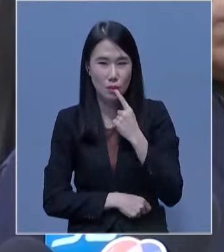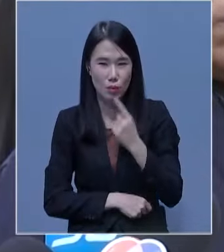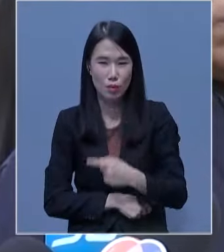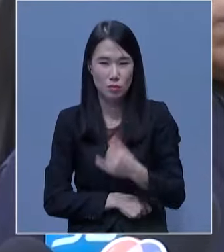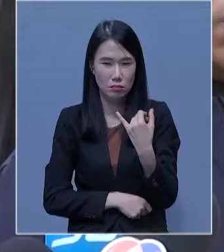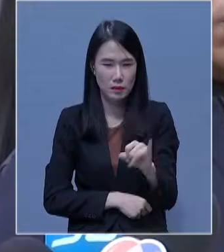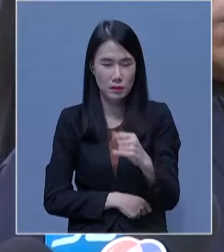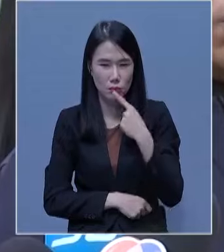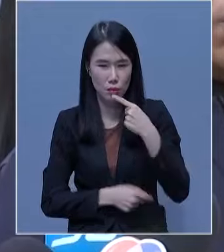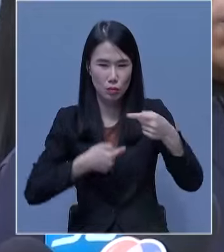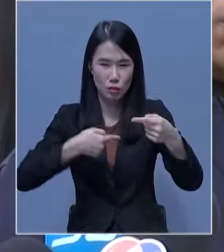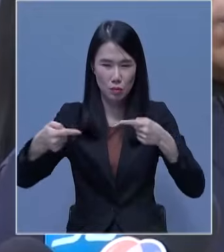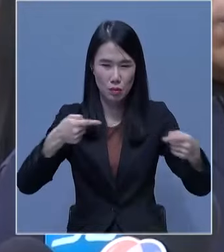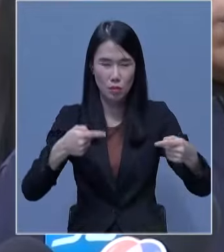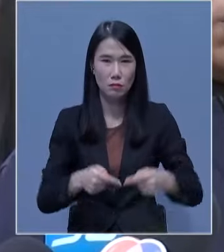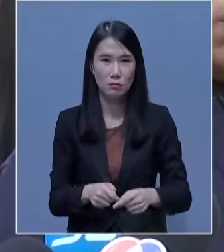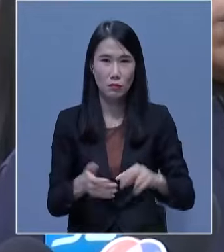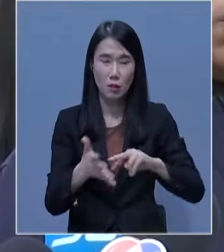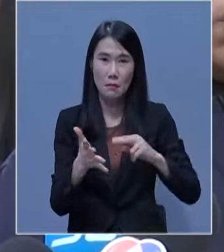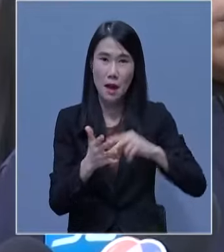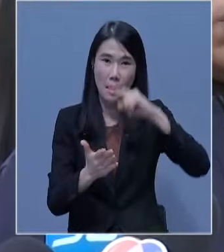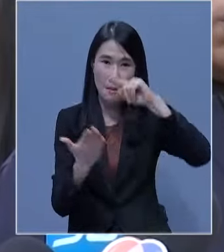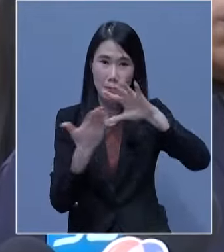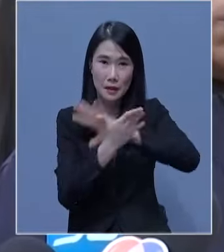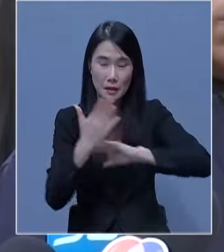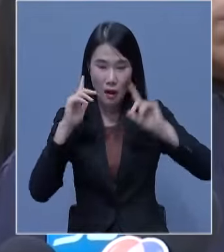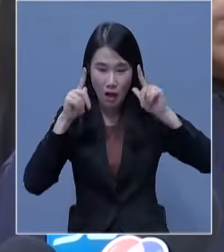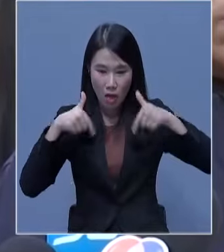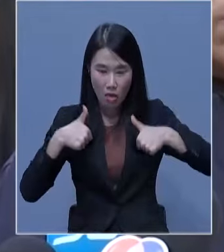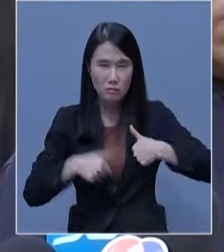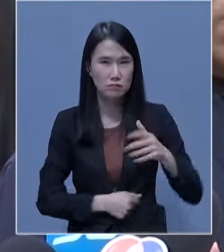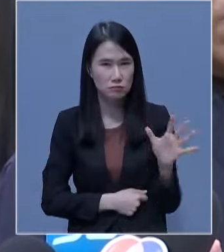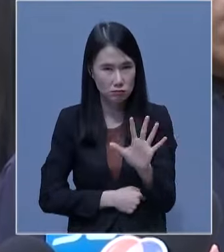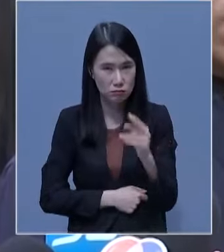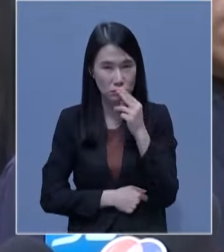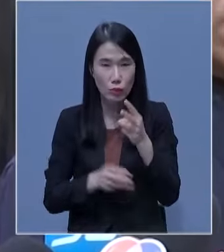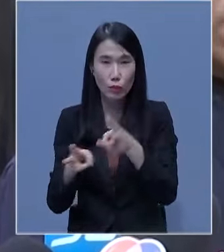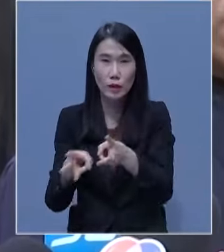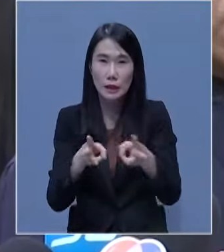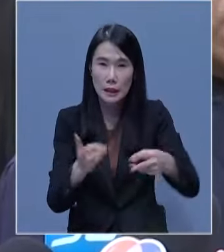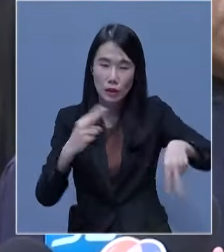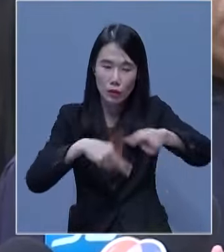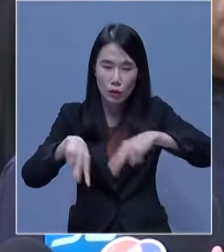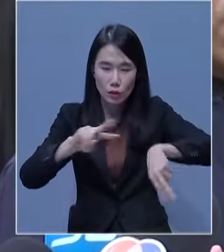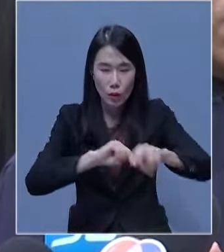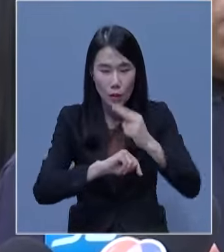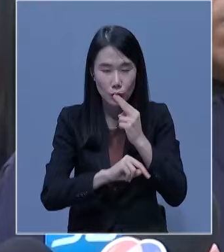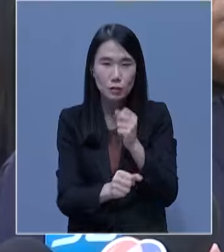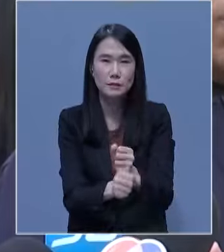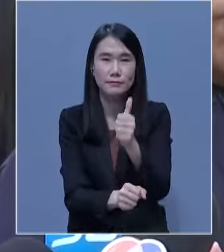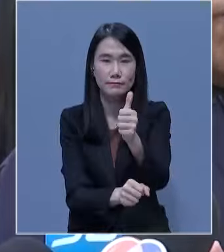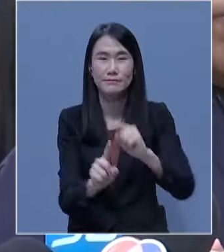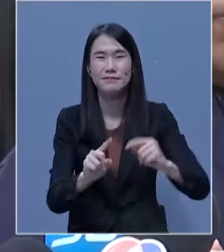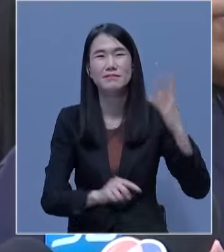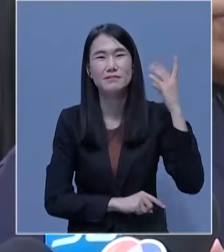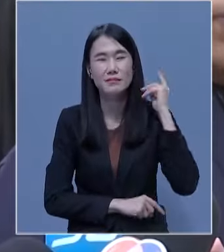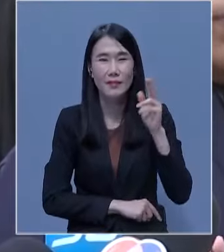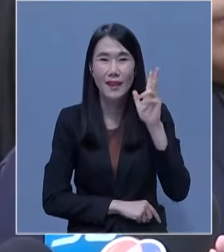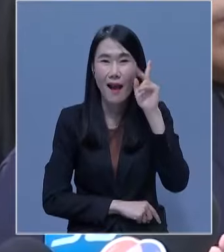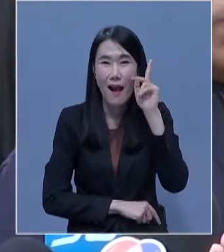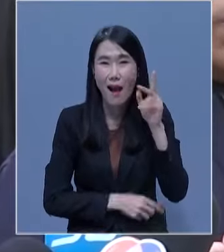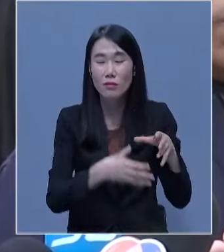ป็นการทำลายเศรษฐกิจและความน่าเชื่อถือของบ้านเรายังไงยืนยันว่ากระบวนการตรวจสอบเนี่ยมันโปร่งใสที่สุดวันนั้นสื่อก็มาเป็นพย